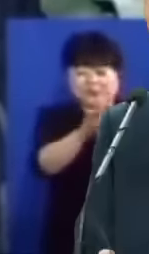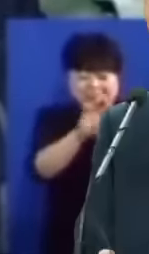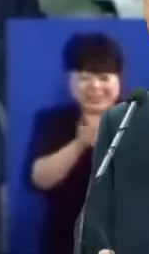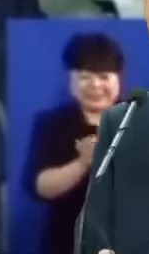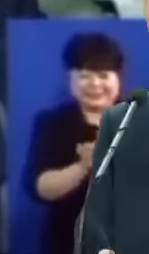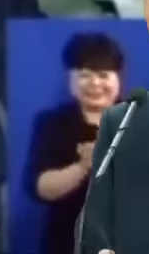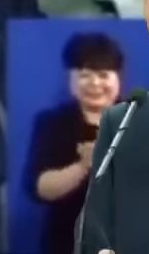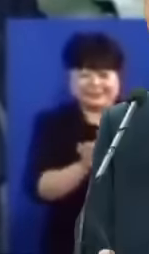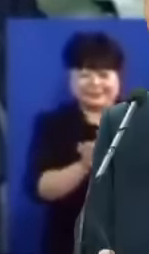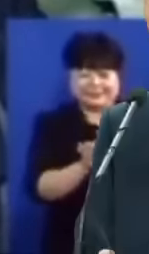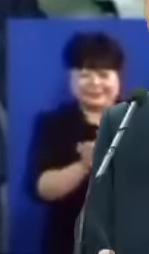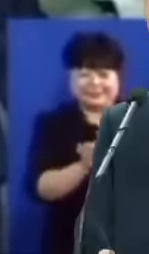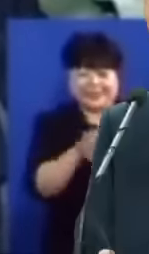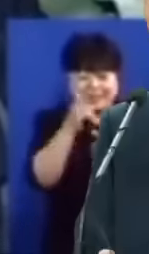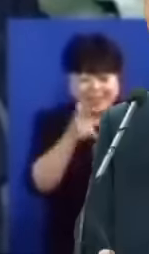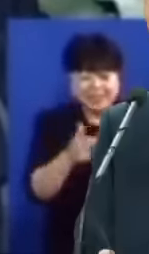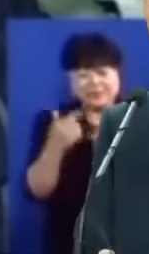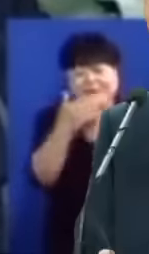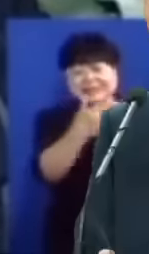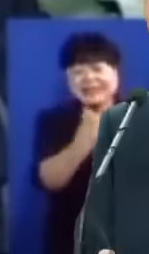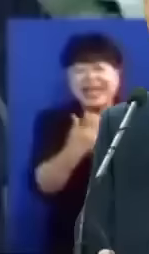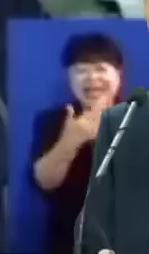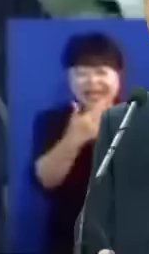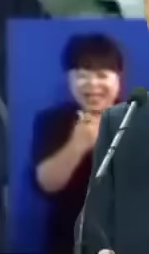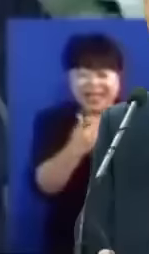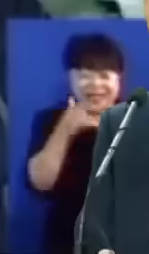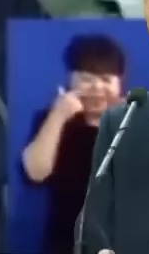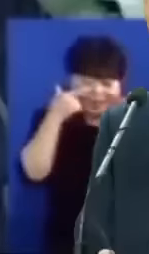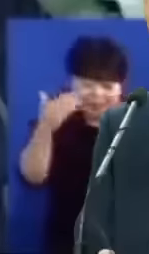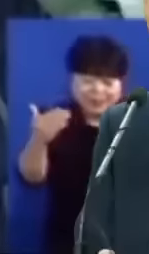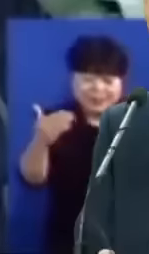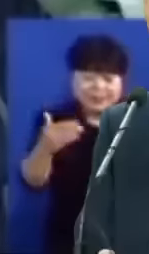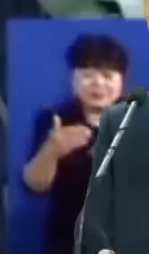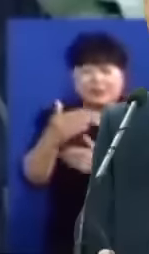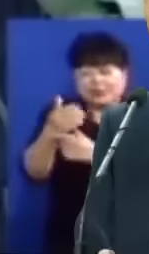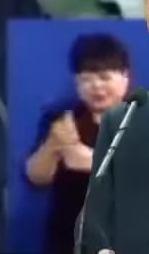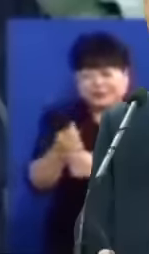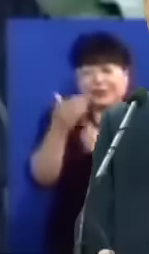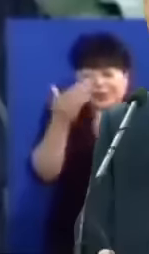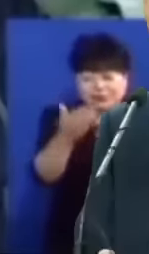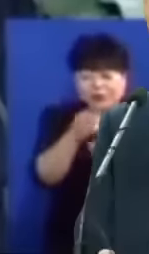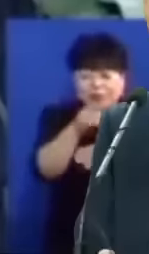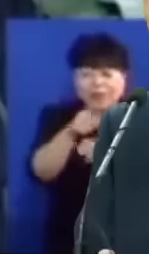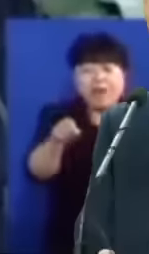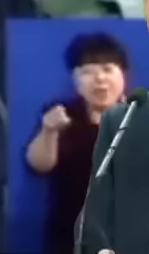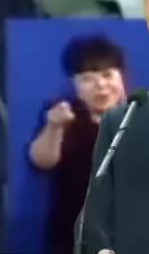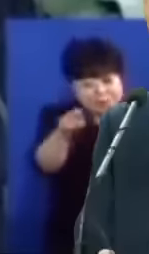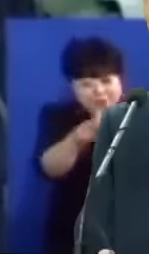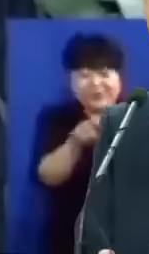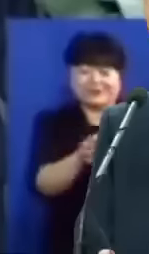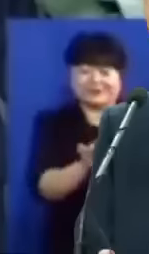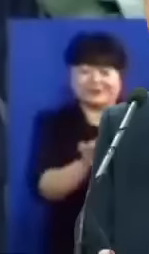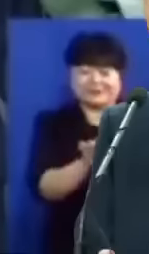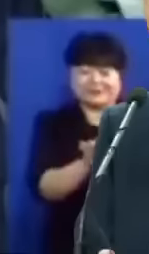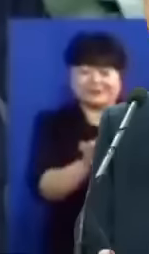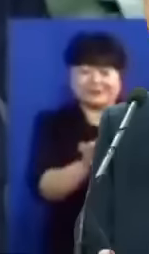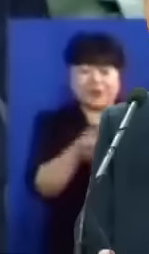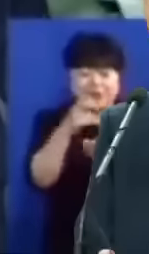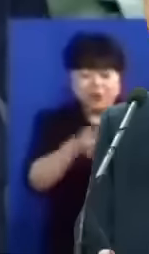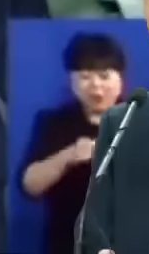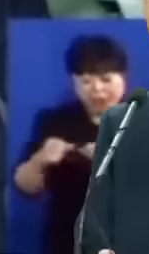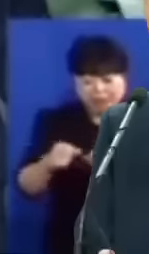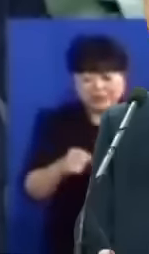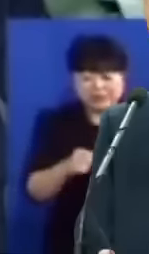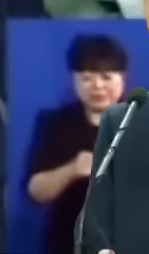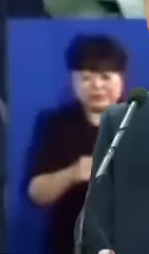것입니다. 예수님의 은혜가 반드시 우리를 붙들어 준다는 것을 우리가 마음에 믿어야 돼요. 율법